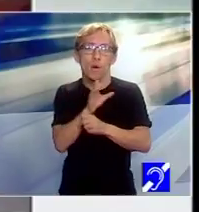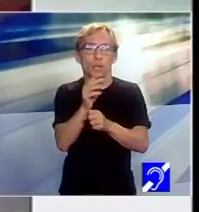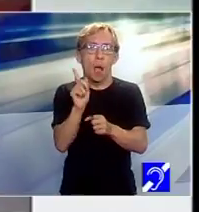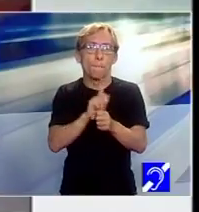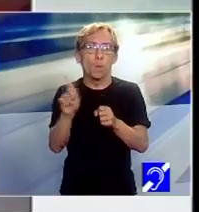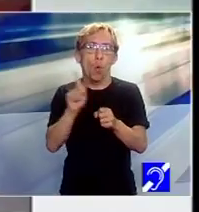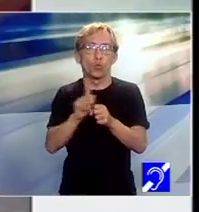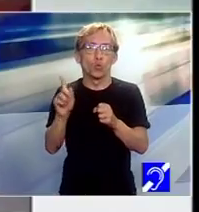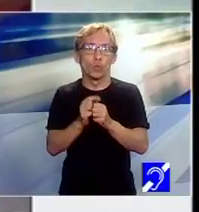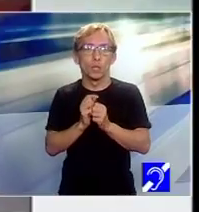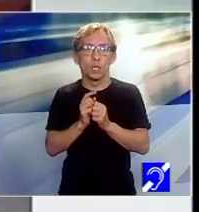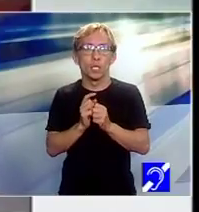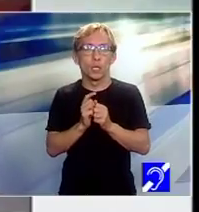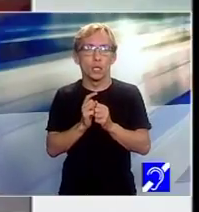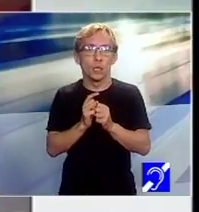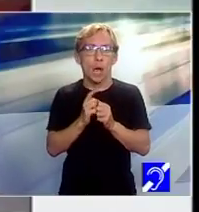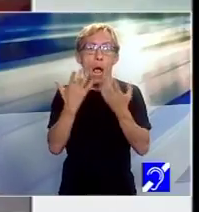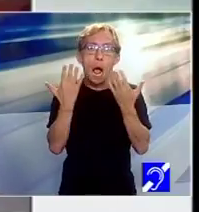Atât financiar, cât și ca și număr